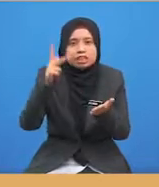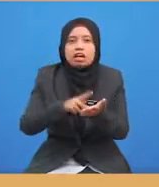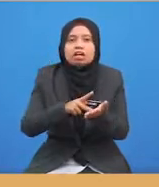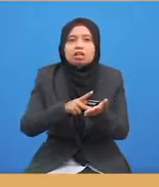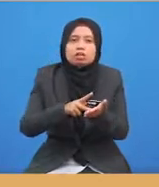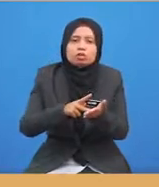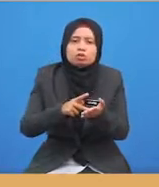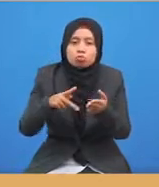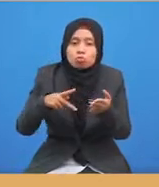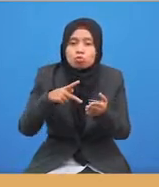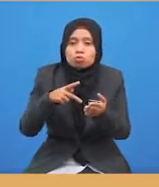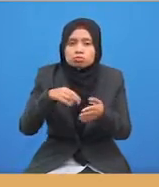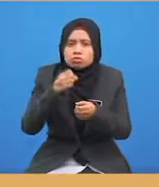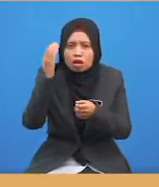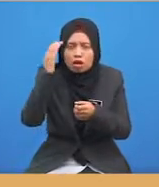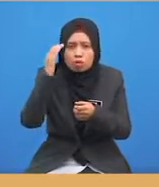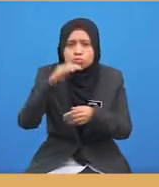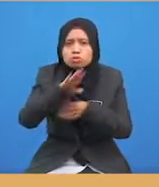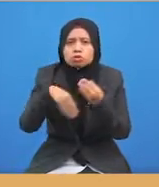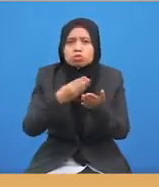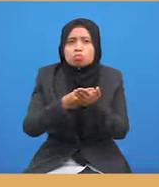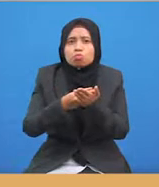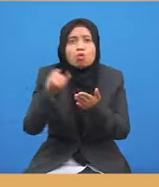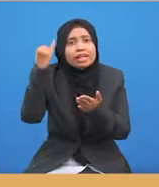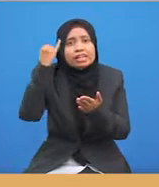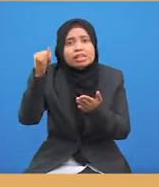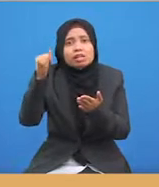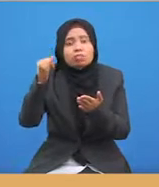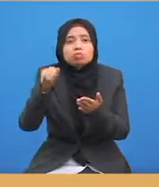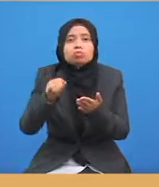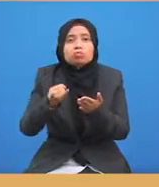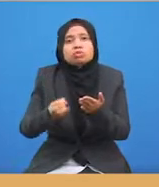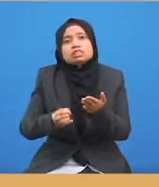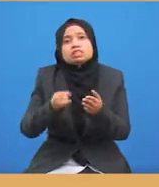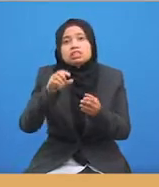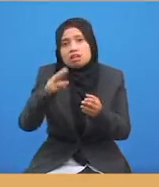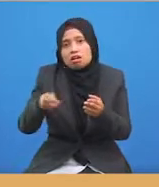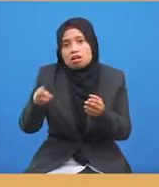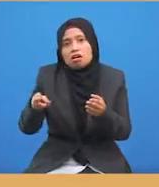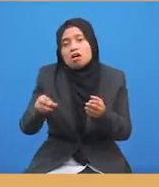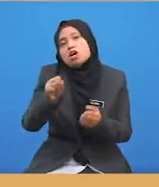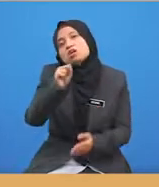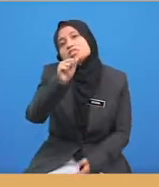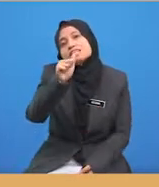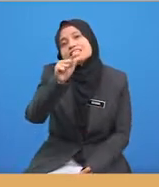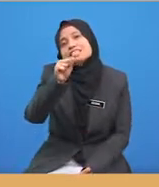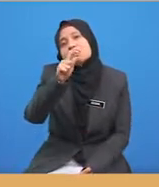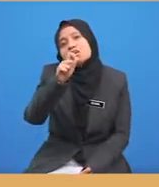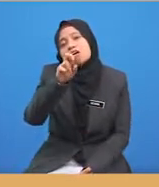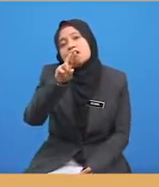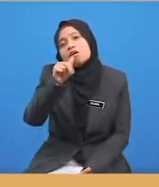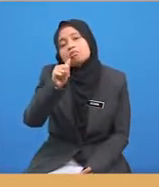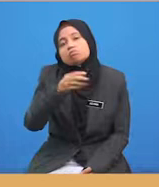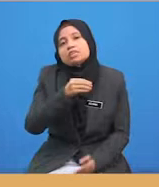menguasai ilmu teologi, falsafah, metafizik, sejarah dan kesusastraan. Syed